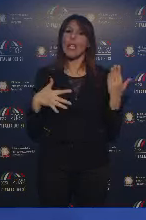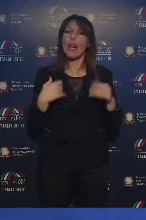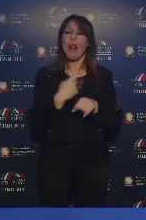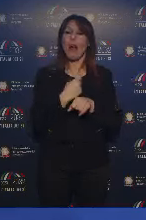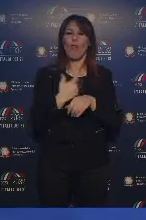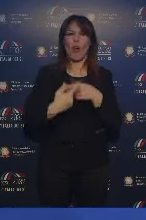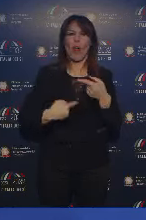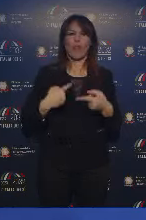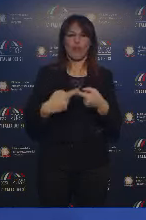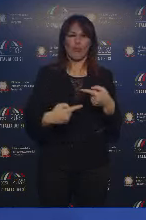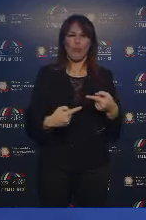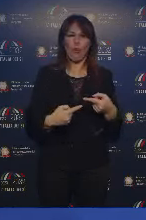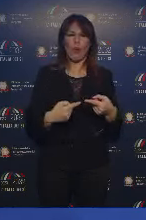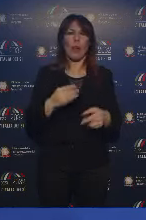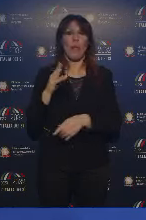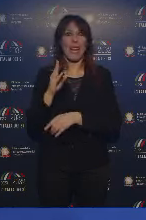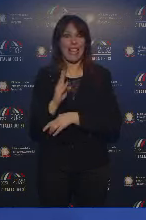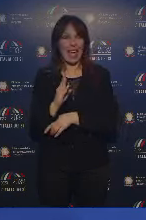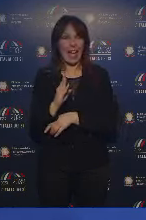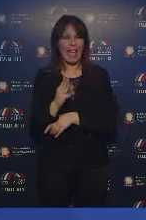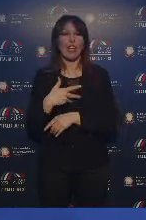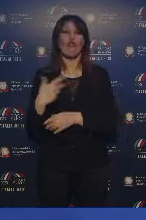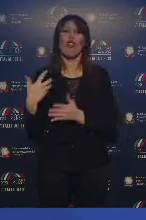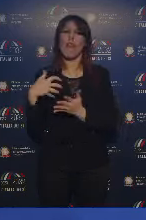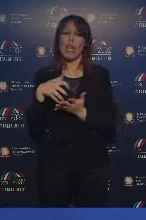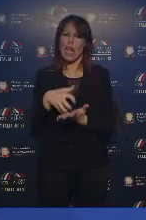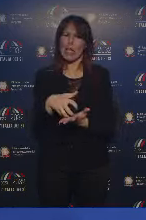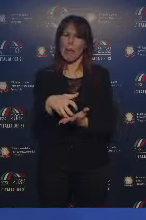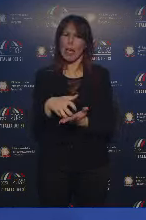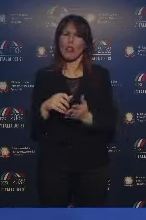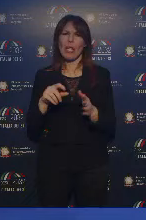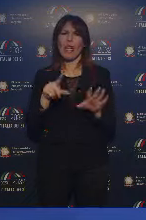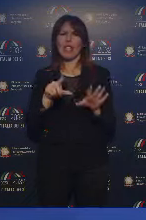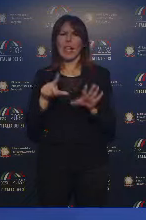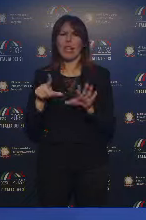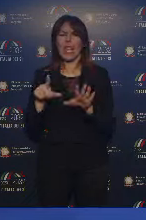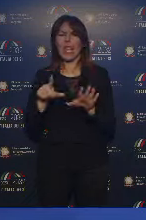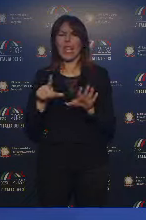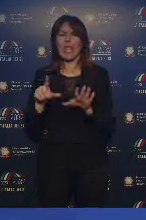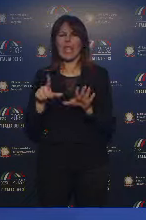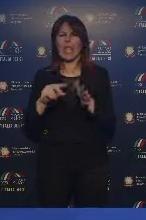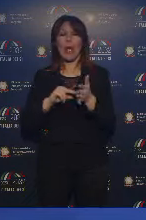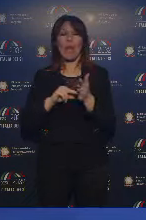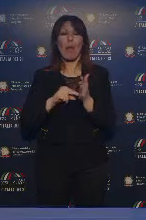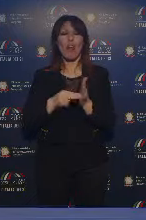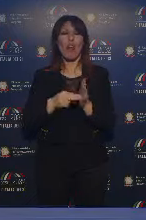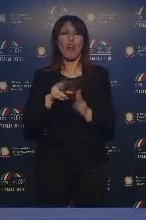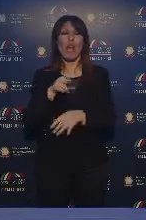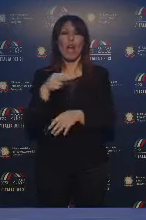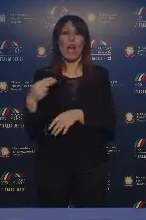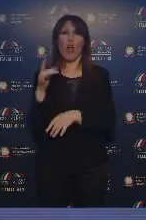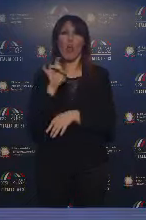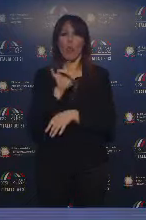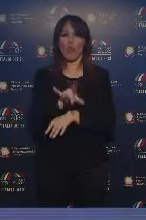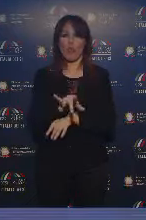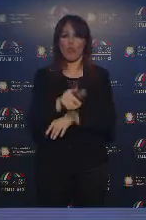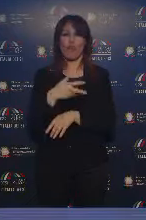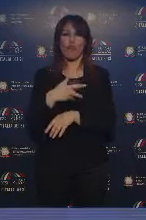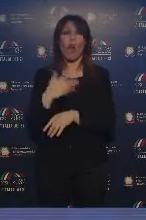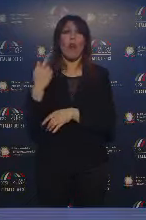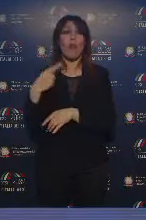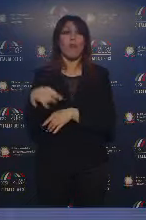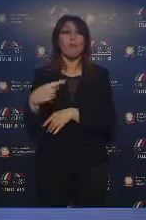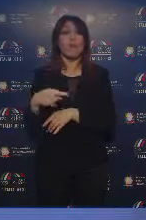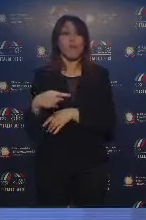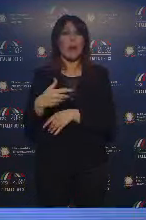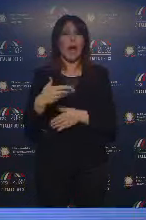lavorazione la bradanica che ha finzio di 77 milioni di euro Questo è quello che c'è in